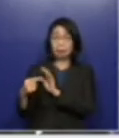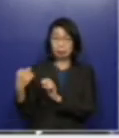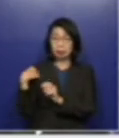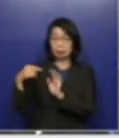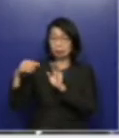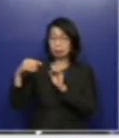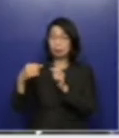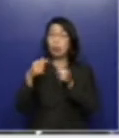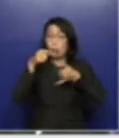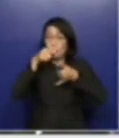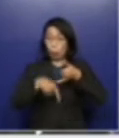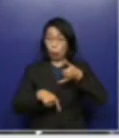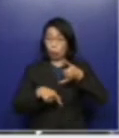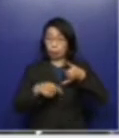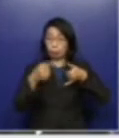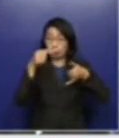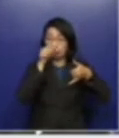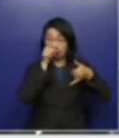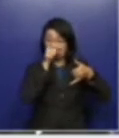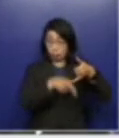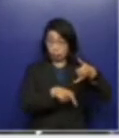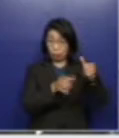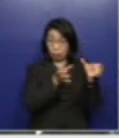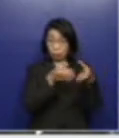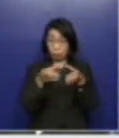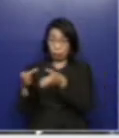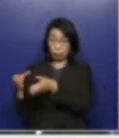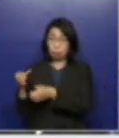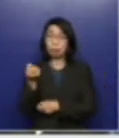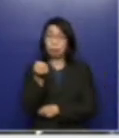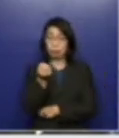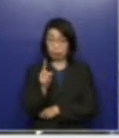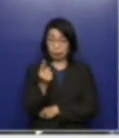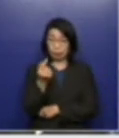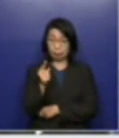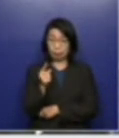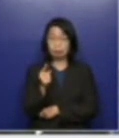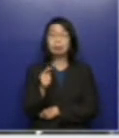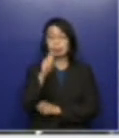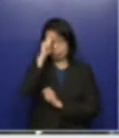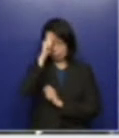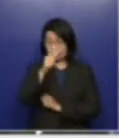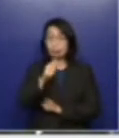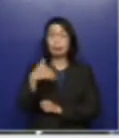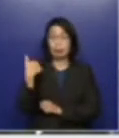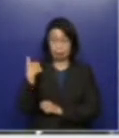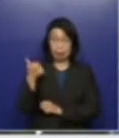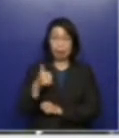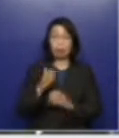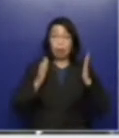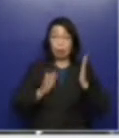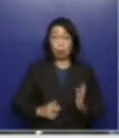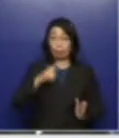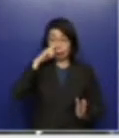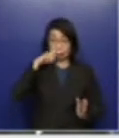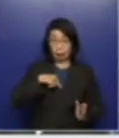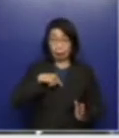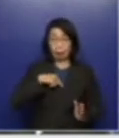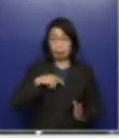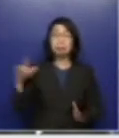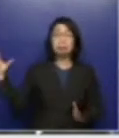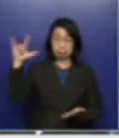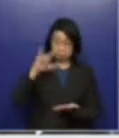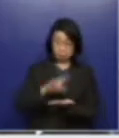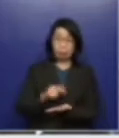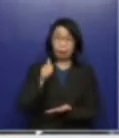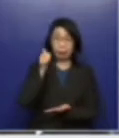ทครับ11บุคคล11กลุ่มคนเช่นกลุ่มที่1เป็นคนสัญชาติไทยนี่อนุญาตแน่นอนแต่ผ